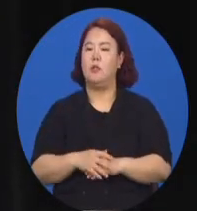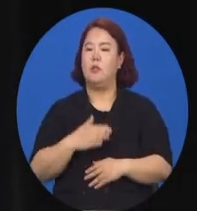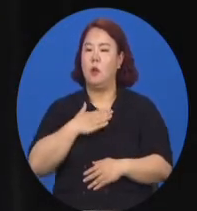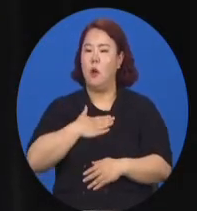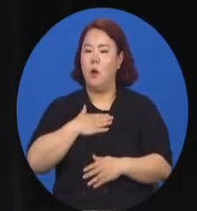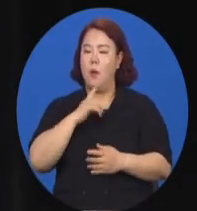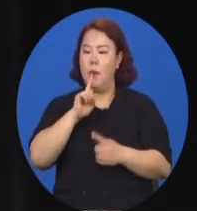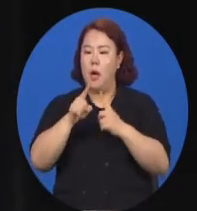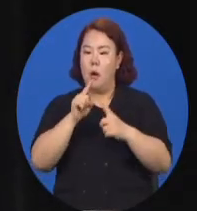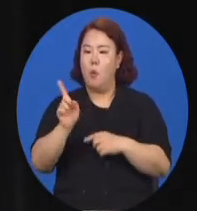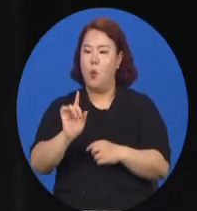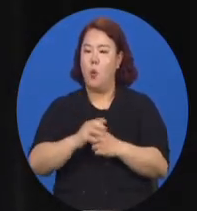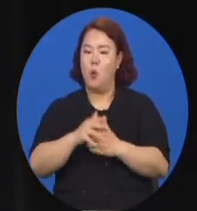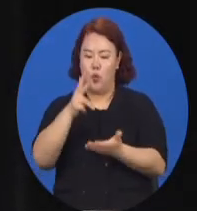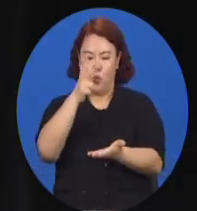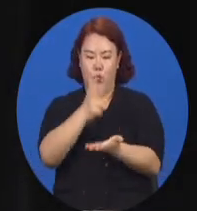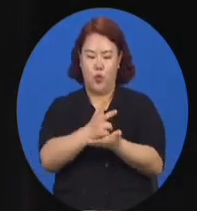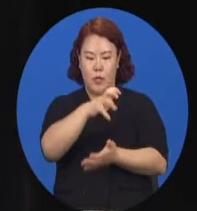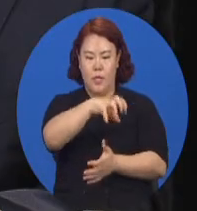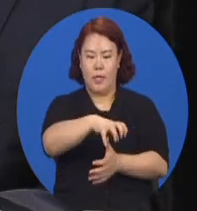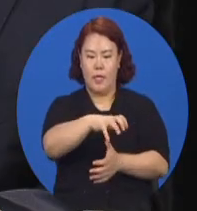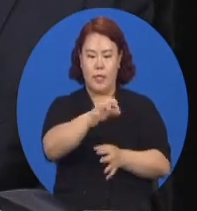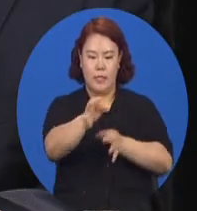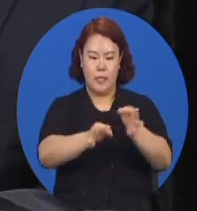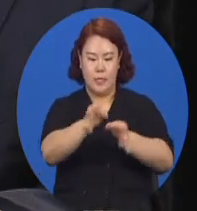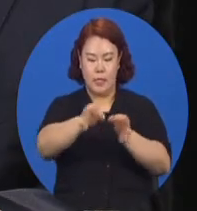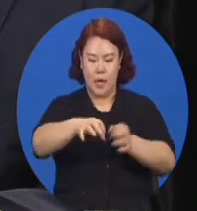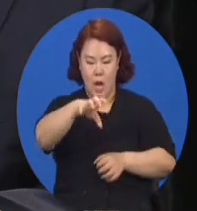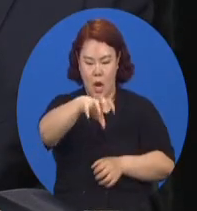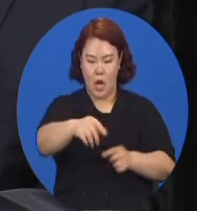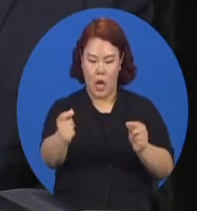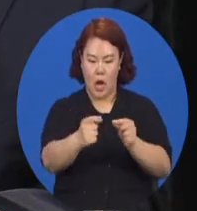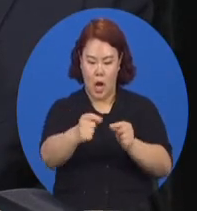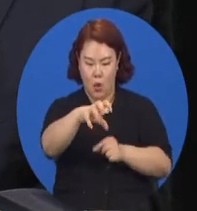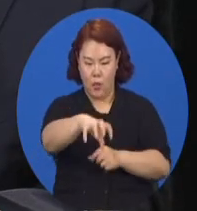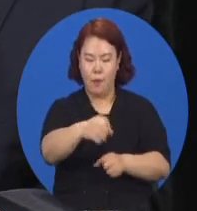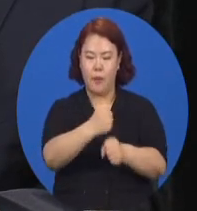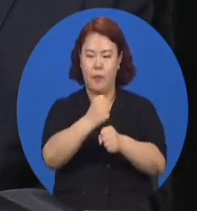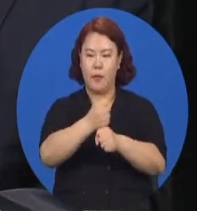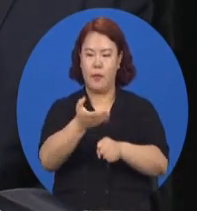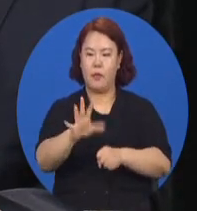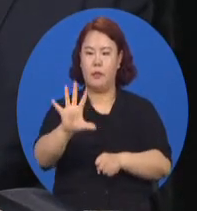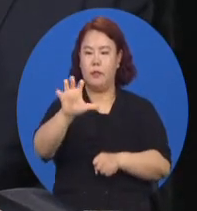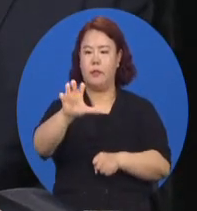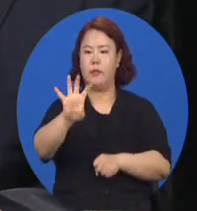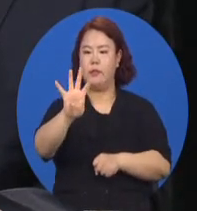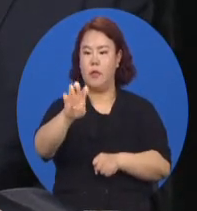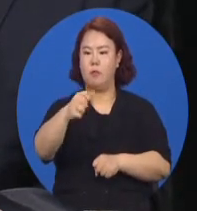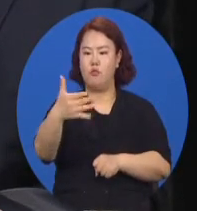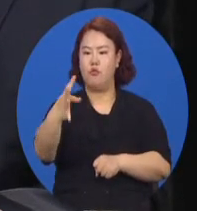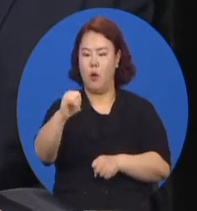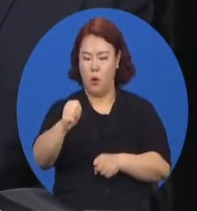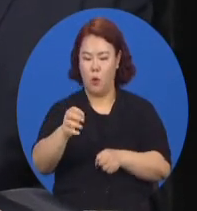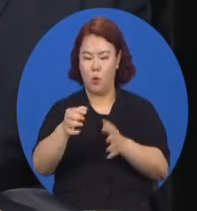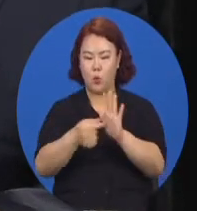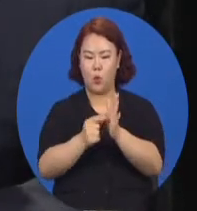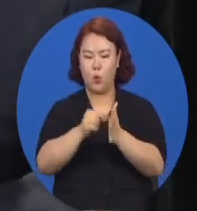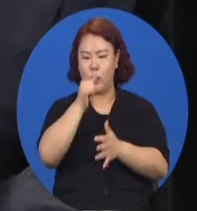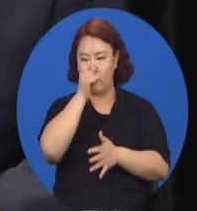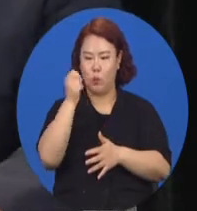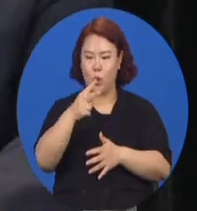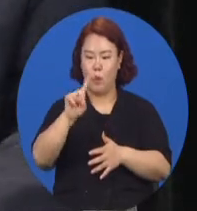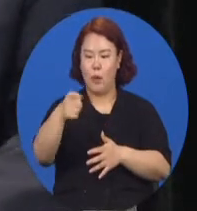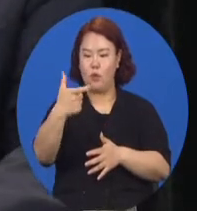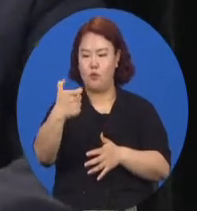지금 주차장을 시장 근처에다가 하나 하려고 하는데 주차장 특별회계가 지금 49억 원 정도 있습니다. 그리고